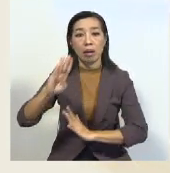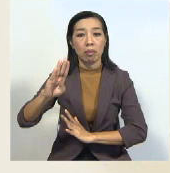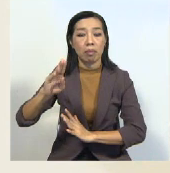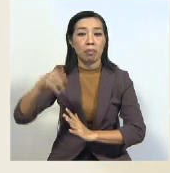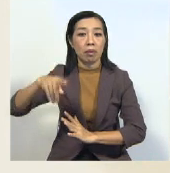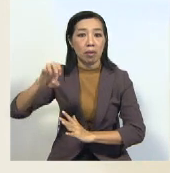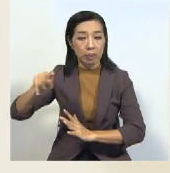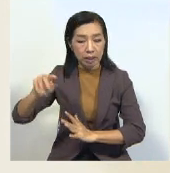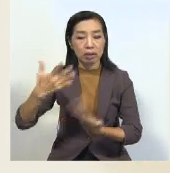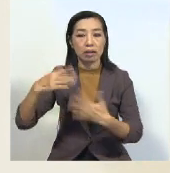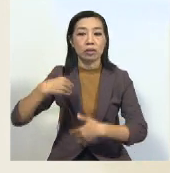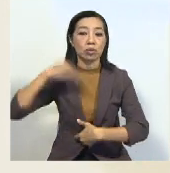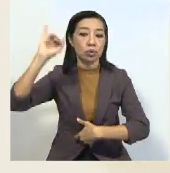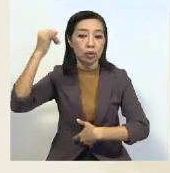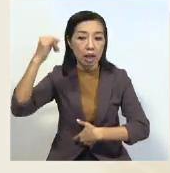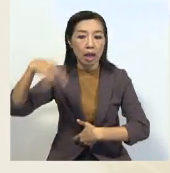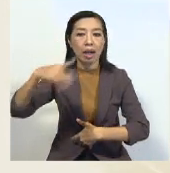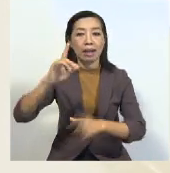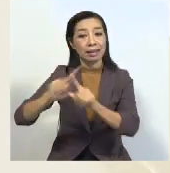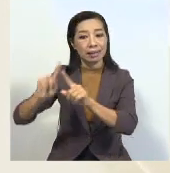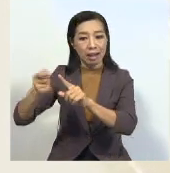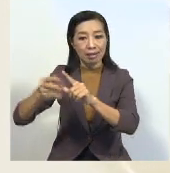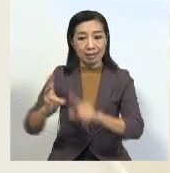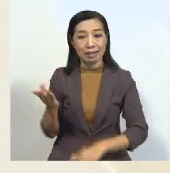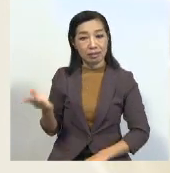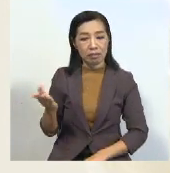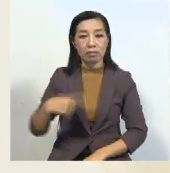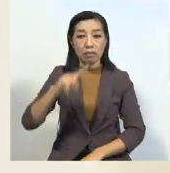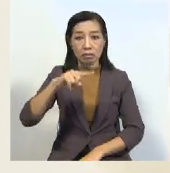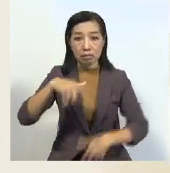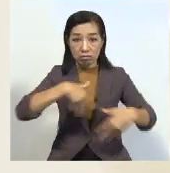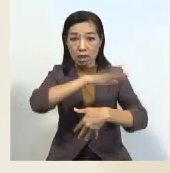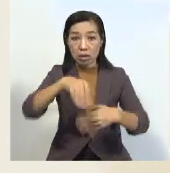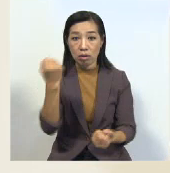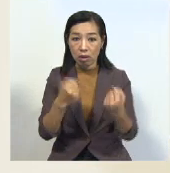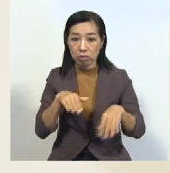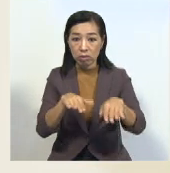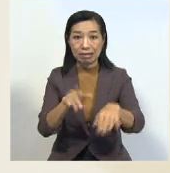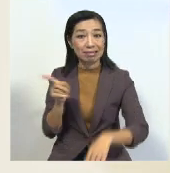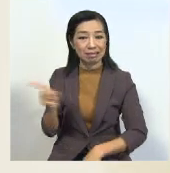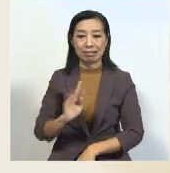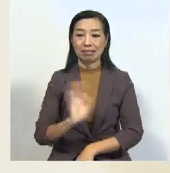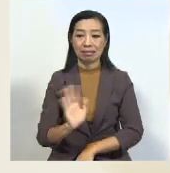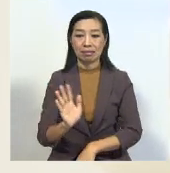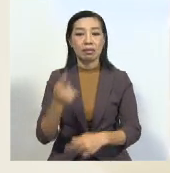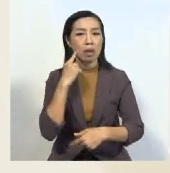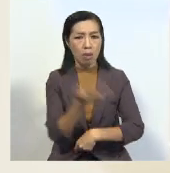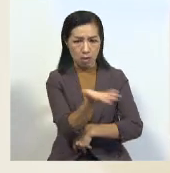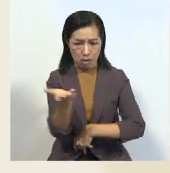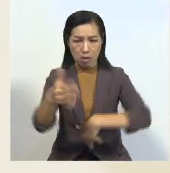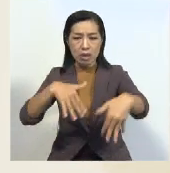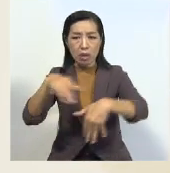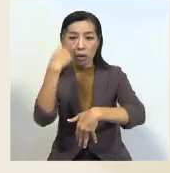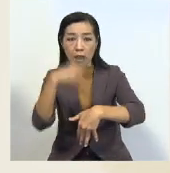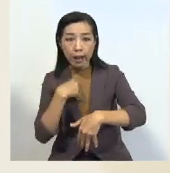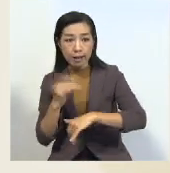าสนวิหารอัสสัมชัญขอความร่วมมือประชาชนให้หลีกเลี่ยงเส้นทางดังกล่าวนะคะแล้วก็ขอความร่วมมือให้ประชาชนที่จ